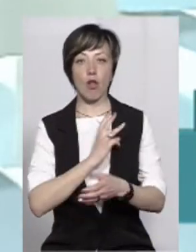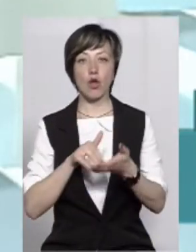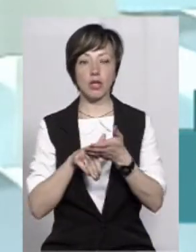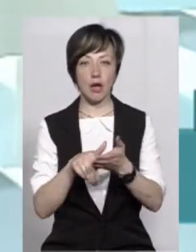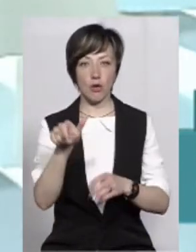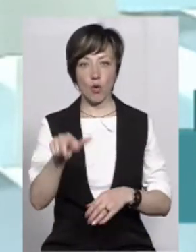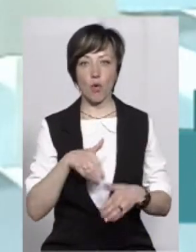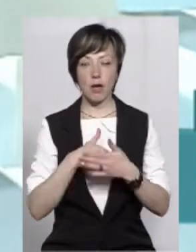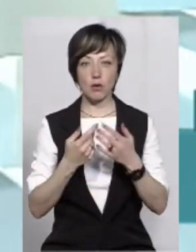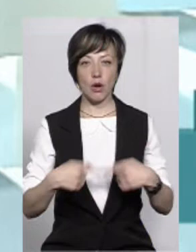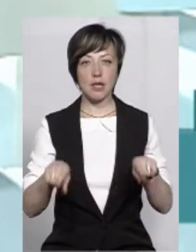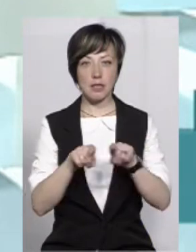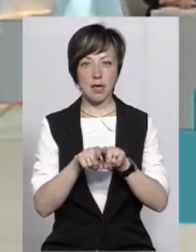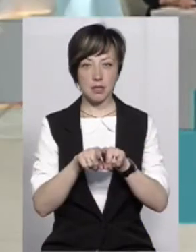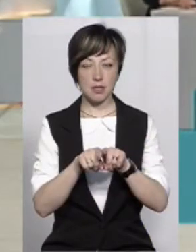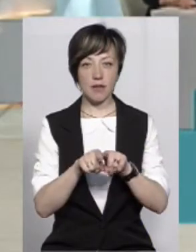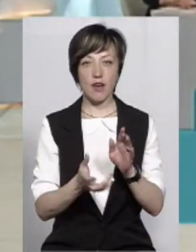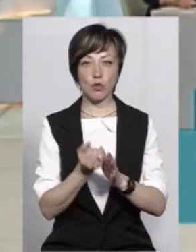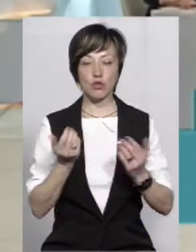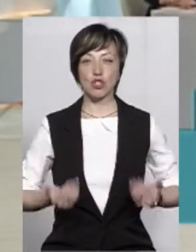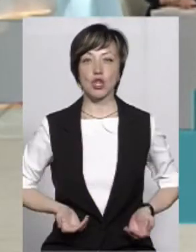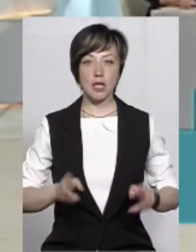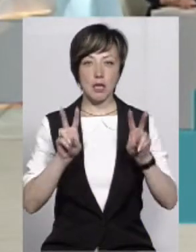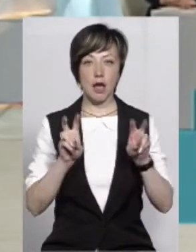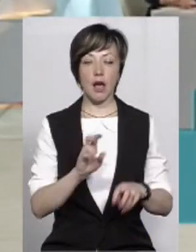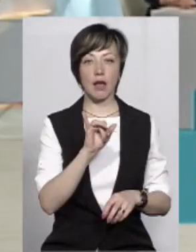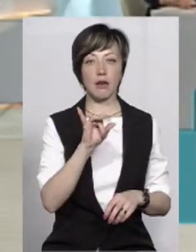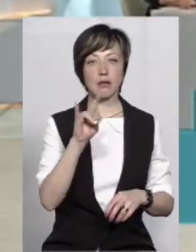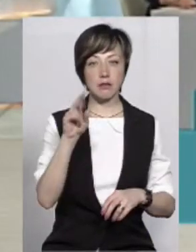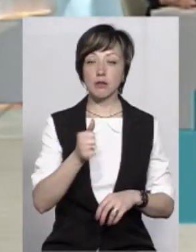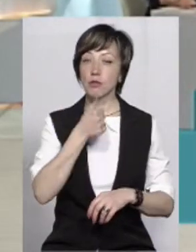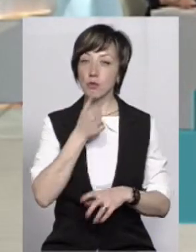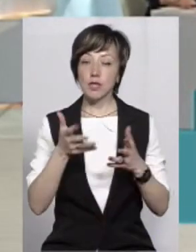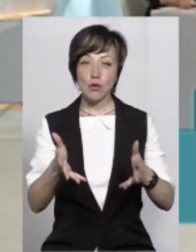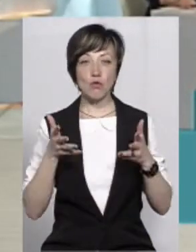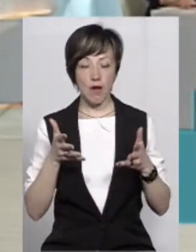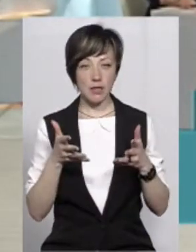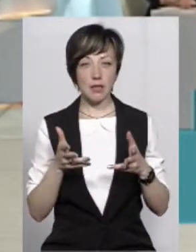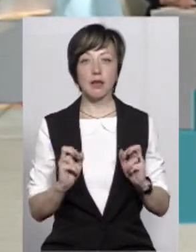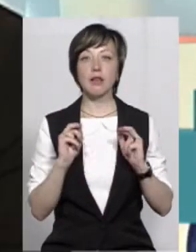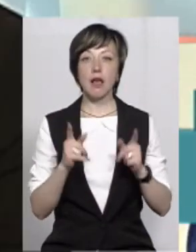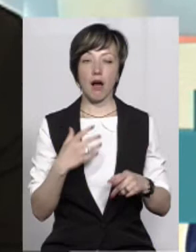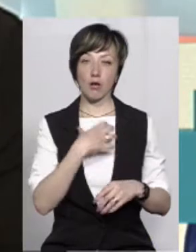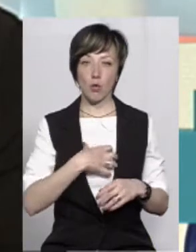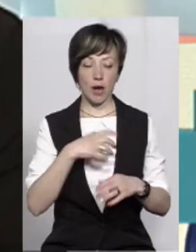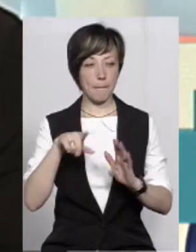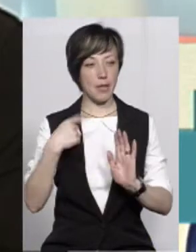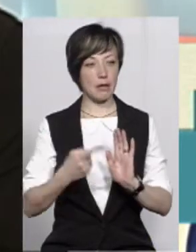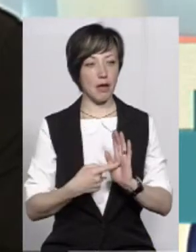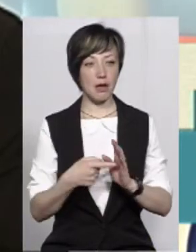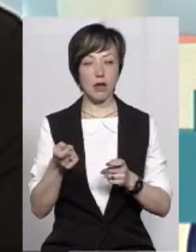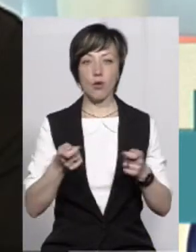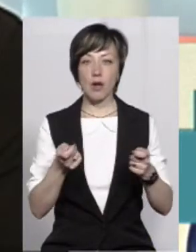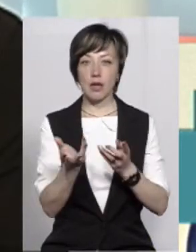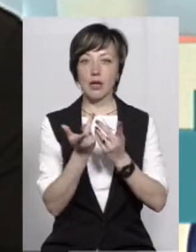волонтеркою громадської організації «Врятуй життя» Іриною Зав'яловою, спробуємо з'ясувати, наскільки актуальне питання